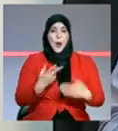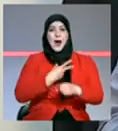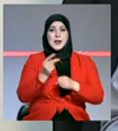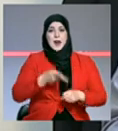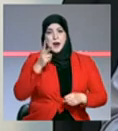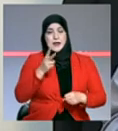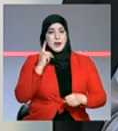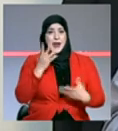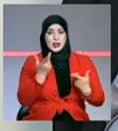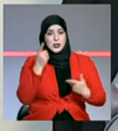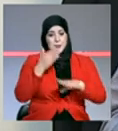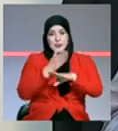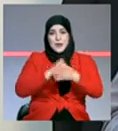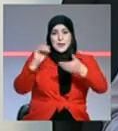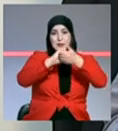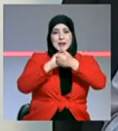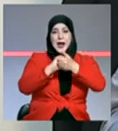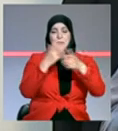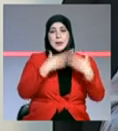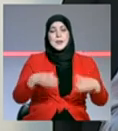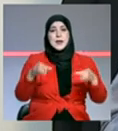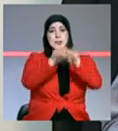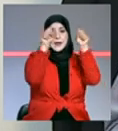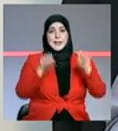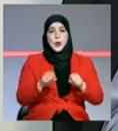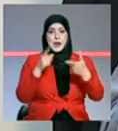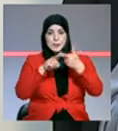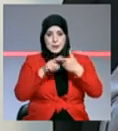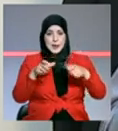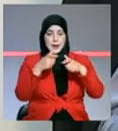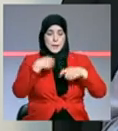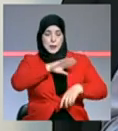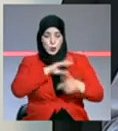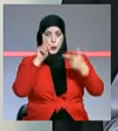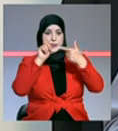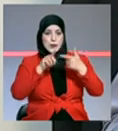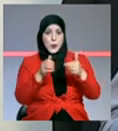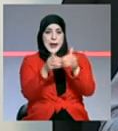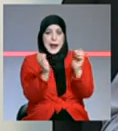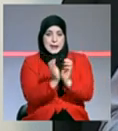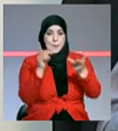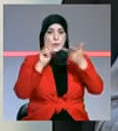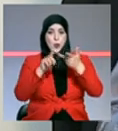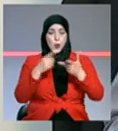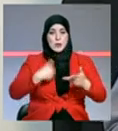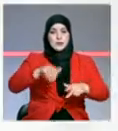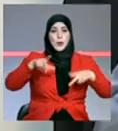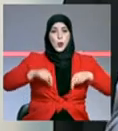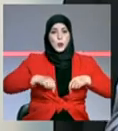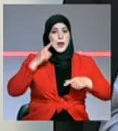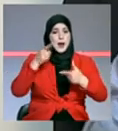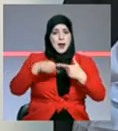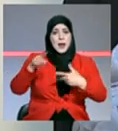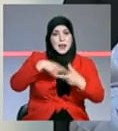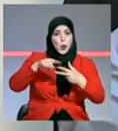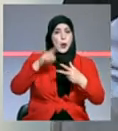هنالك تحالف بين الدولة ممثلة في رموزها وممثلة في الأحزاب السياسية وممثلة في قياداتها مع الشعبويين. هذا